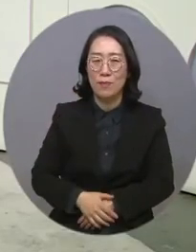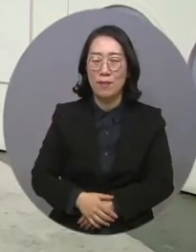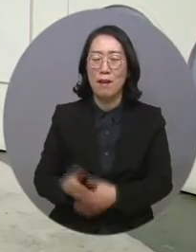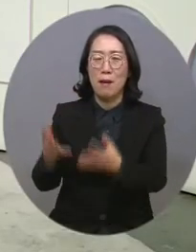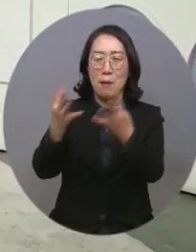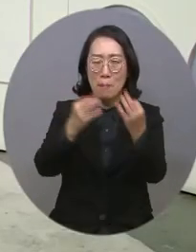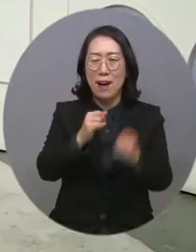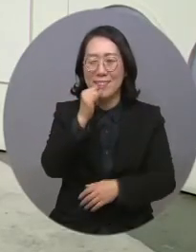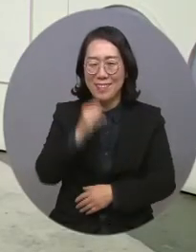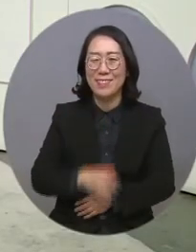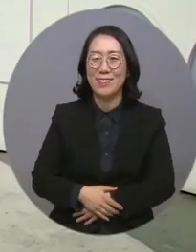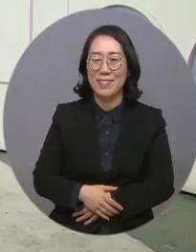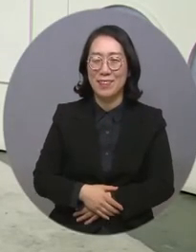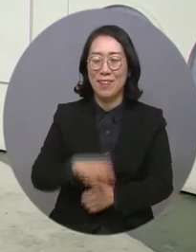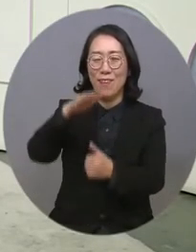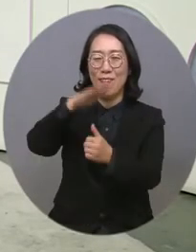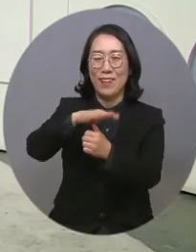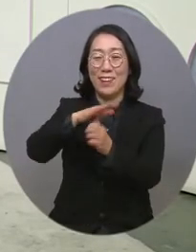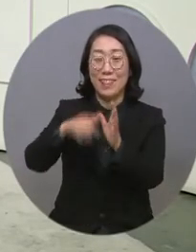있죠. 아니, 사실 뭐, 그래도 어릴 때